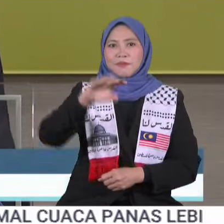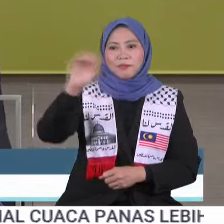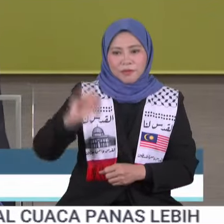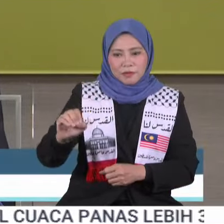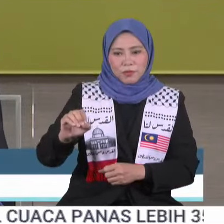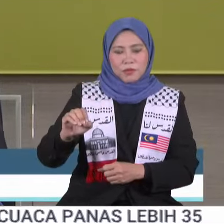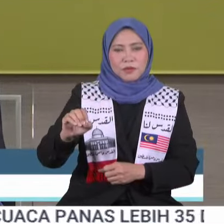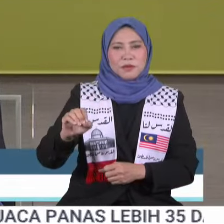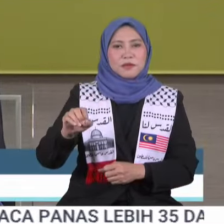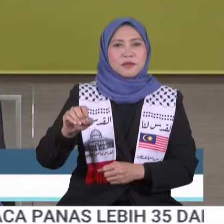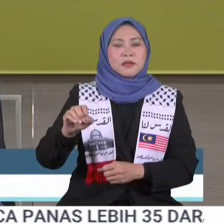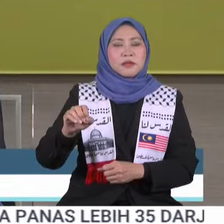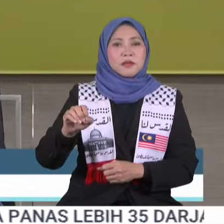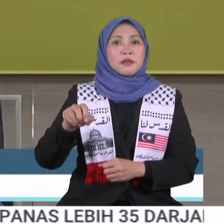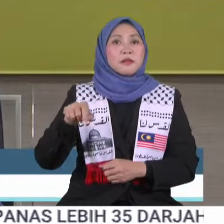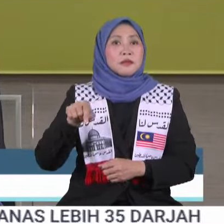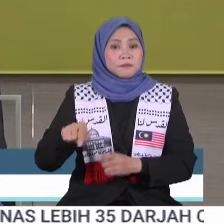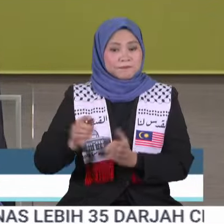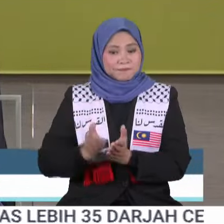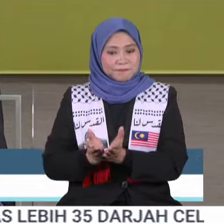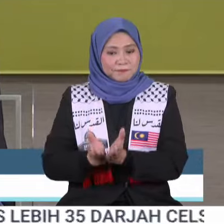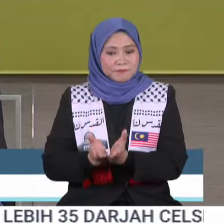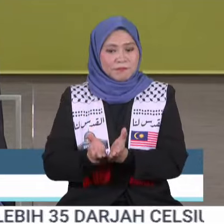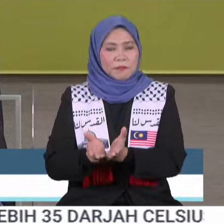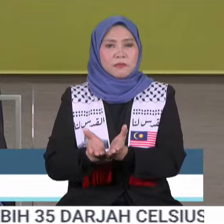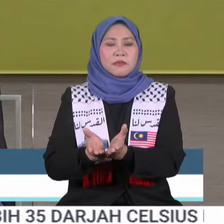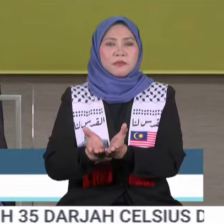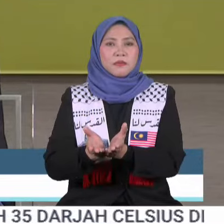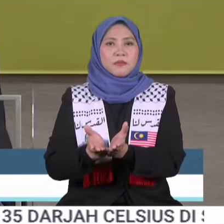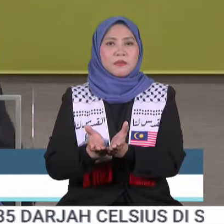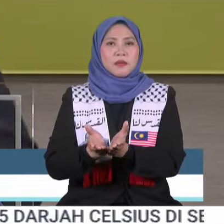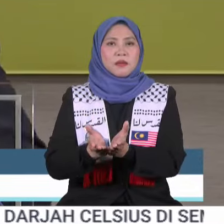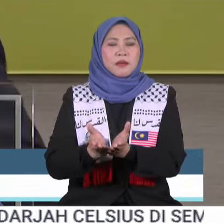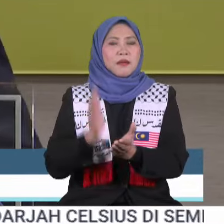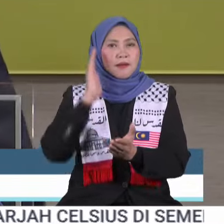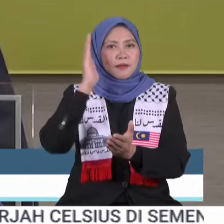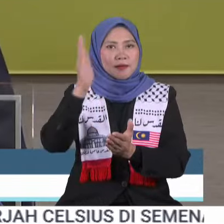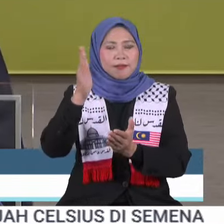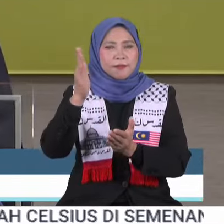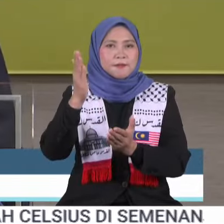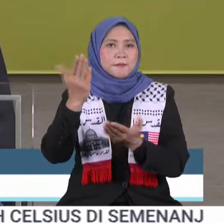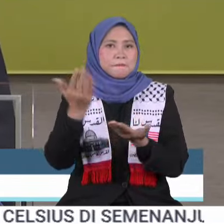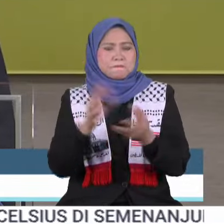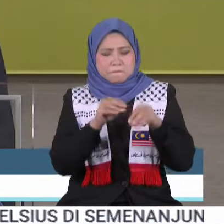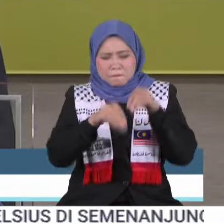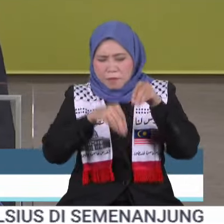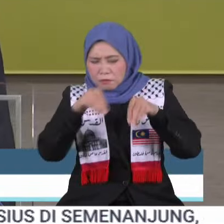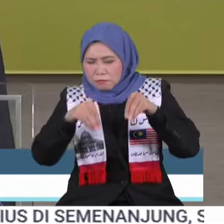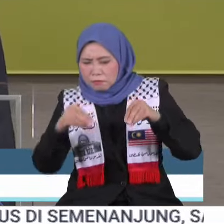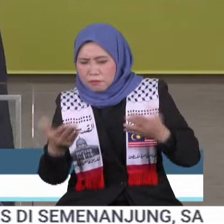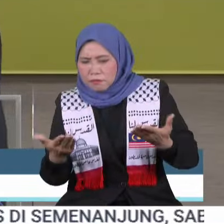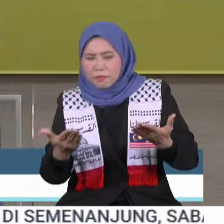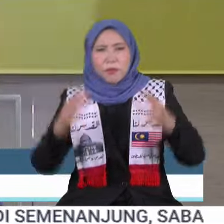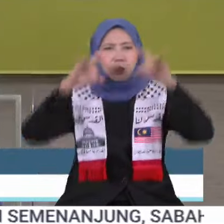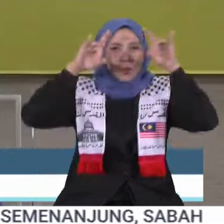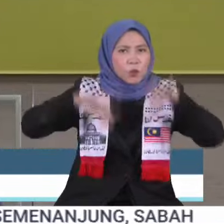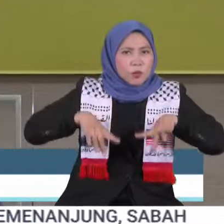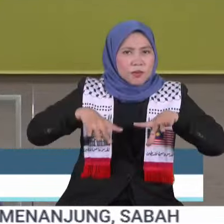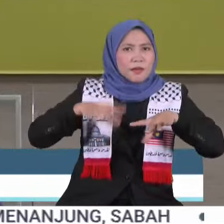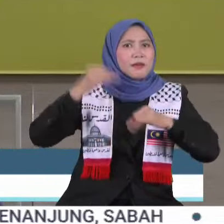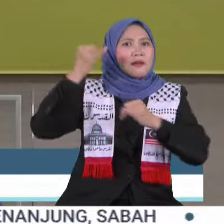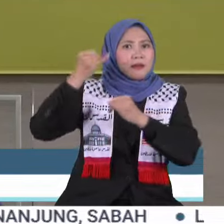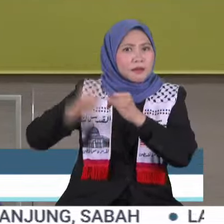akan melalui komponen yang keempat tadi iaitu Ujian ujian yang akhir